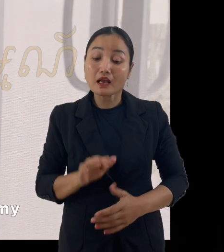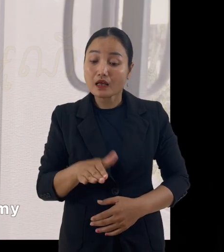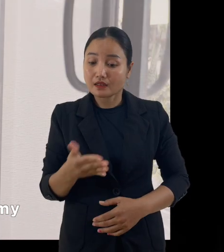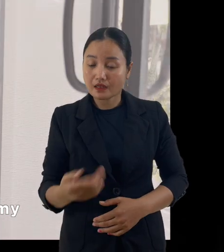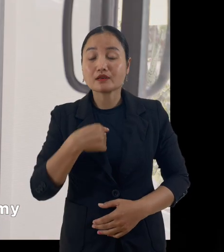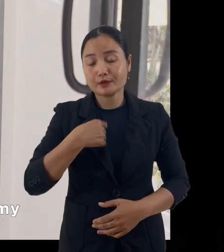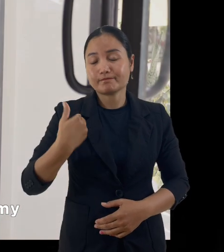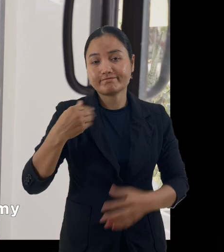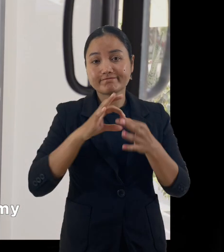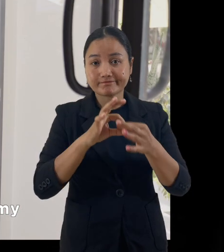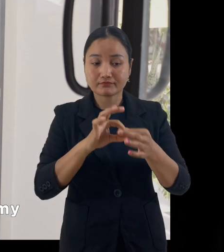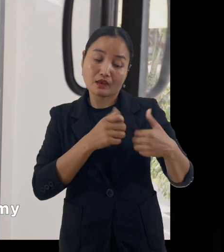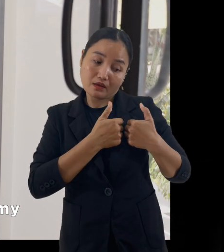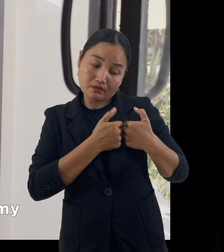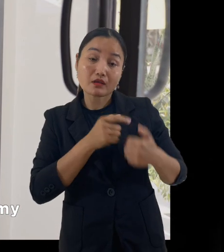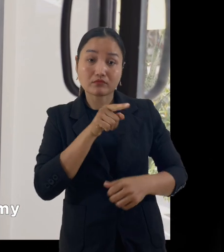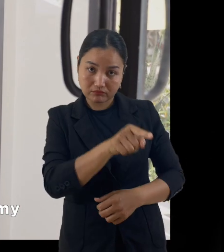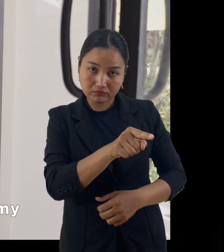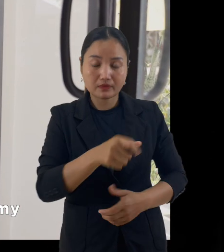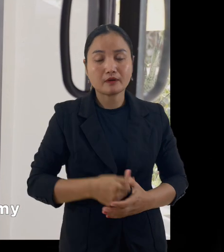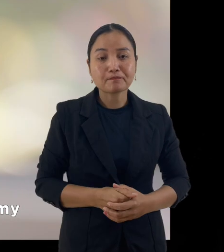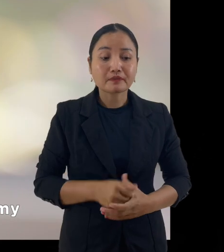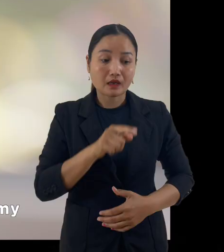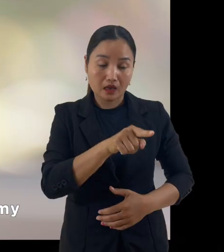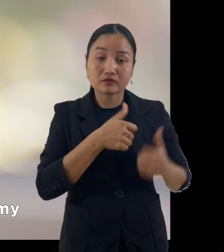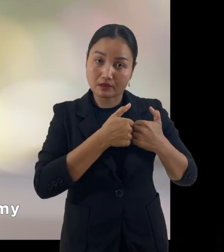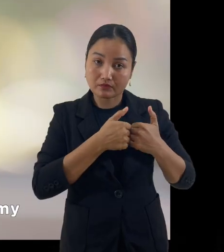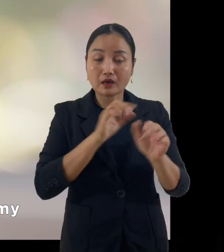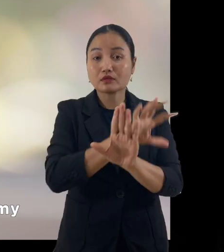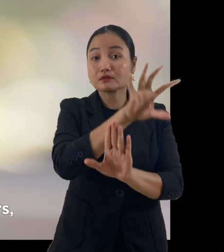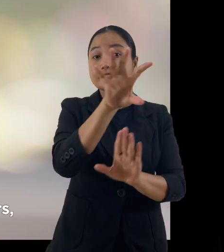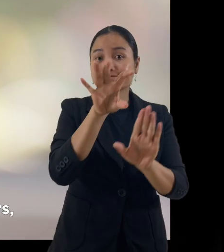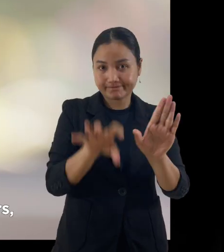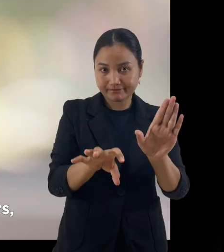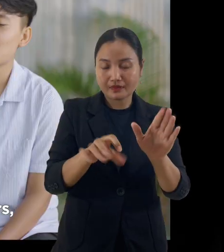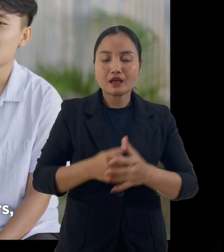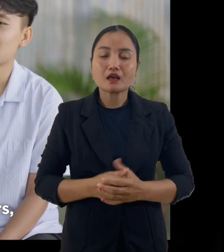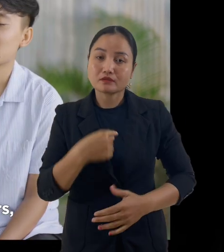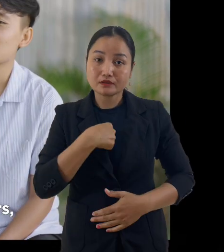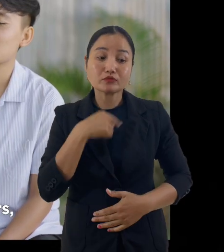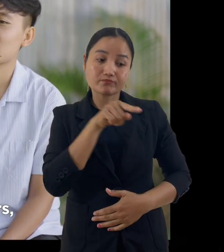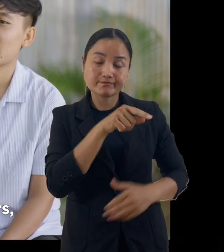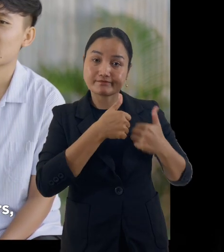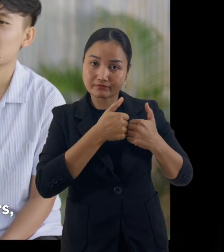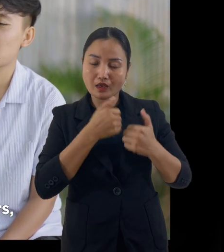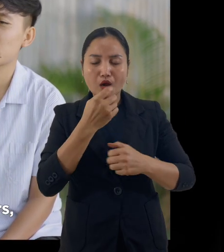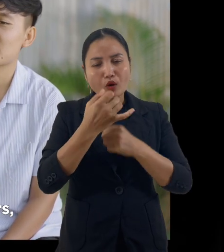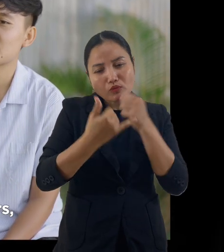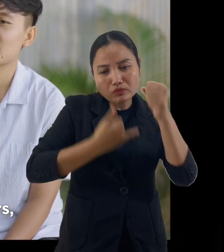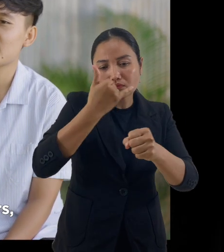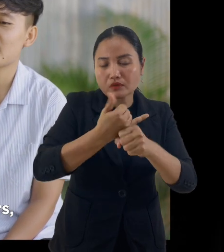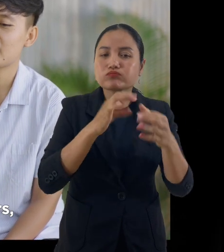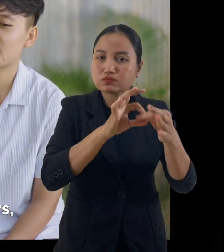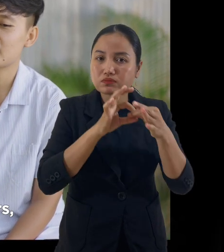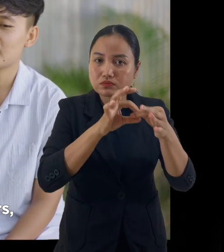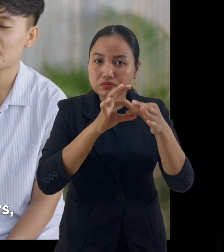សប្តាហ៍ថ្ងៃនេះខ្ញុំមានតំណែងស្នេហាហើយដៃគូខ្ញុំគាត់ស្នាក់នៅខេត្តពួកខ្ញុំមានតំណែងស្នេហា6ឆ្នាំ